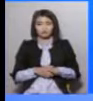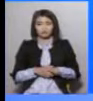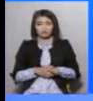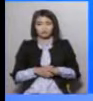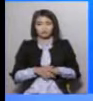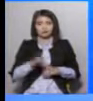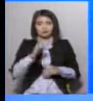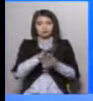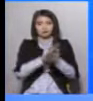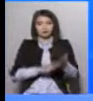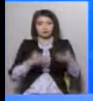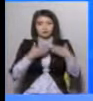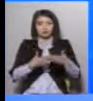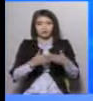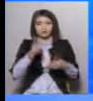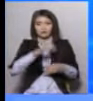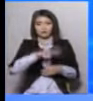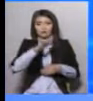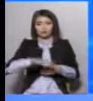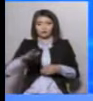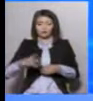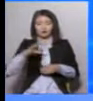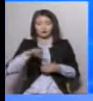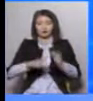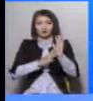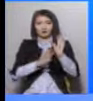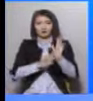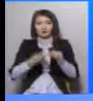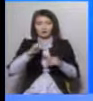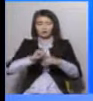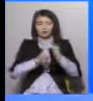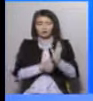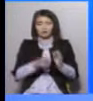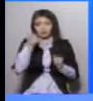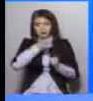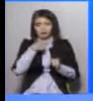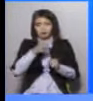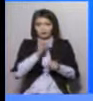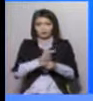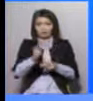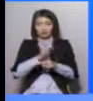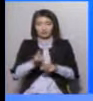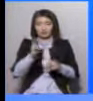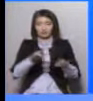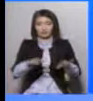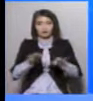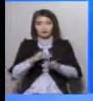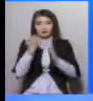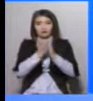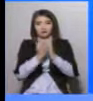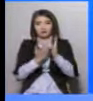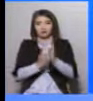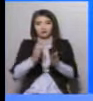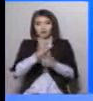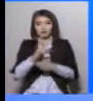И в продолжении темы дети от 8 до 16 лет получили уникальную возможность обучиться созданию компьютерных программ. В Прииртышье, как